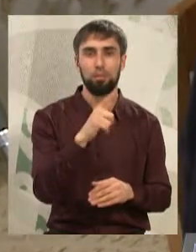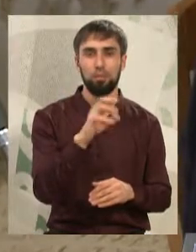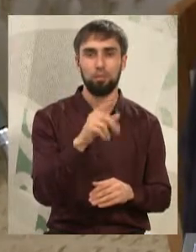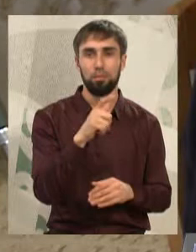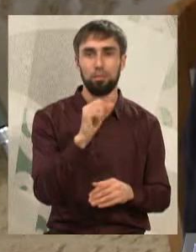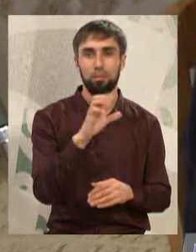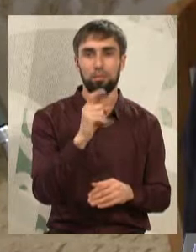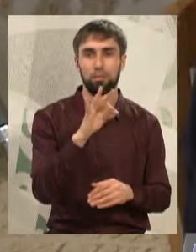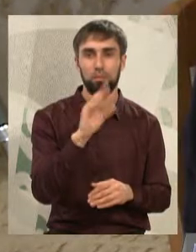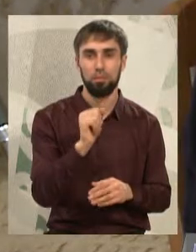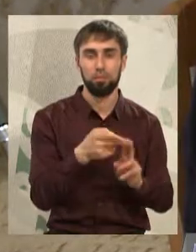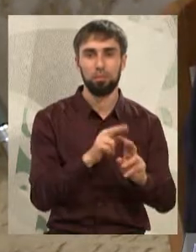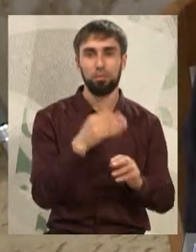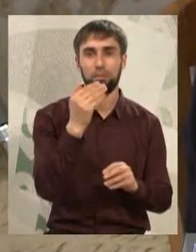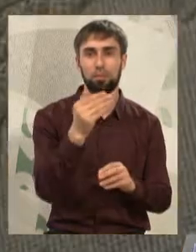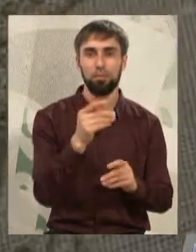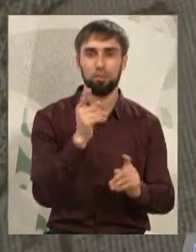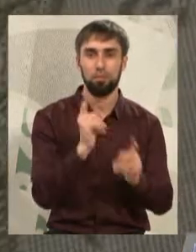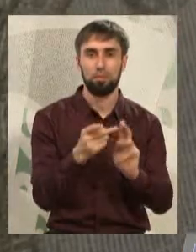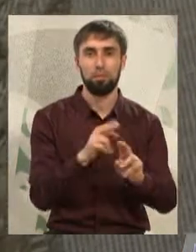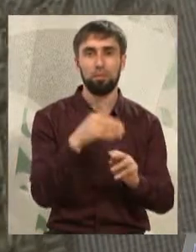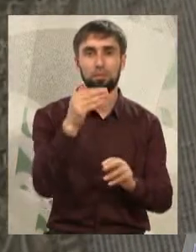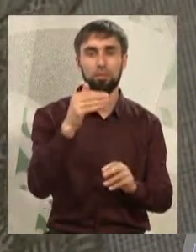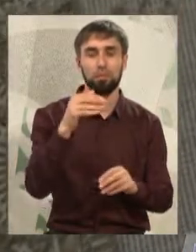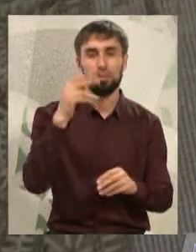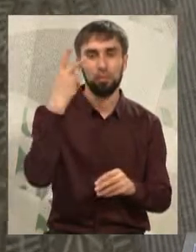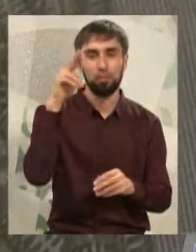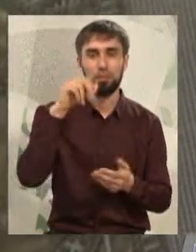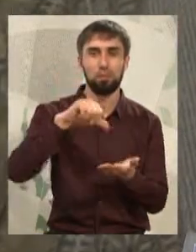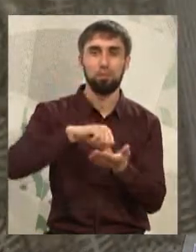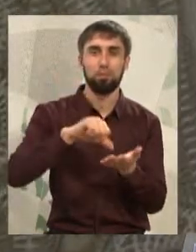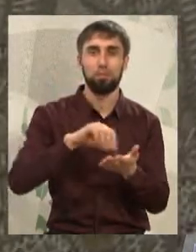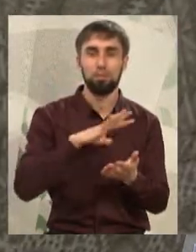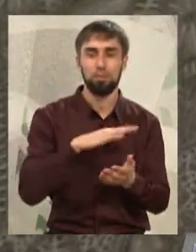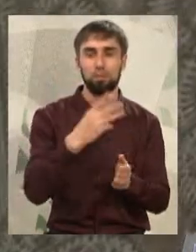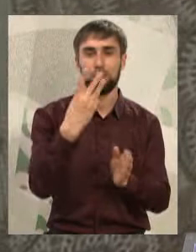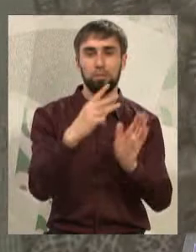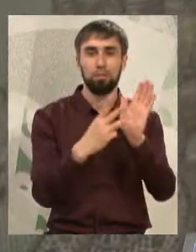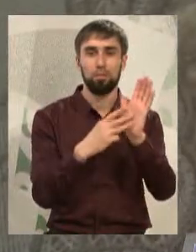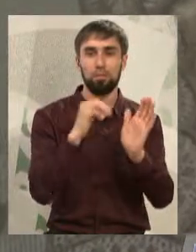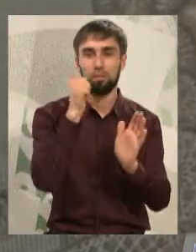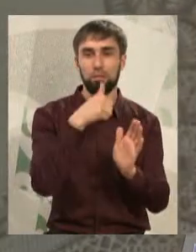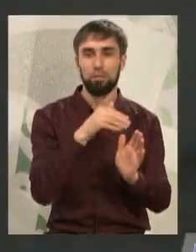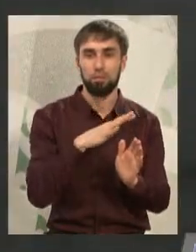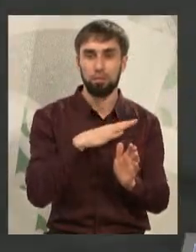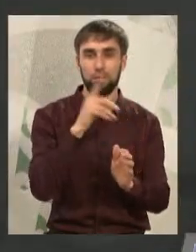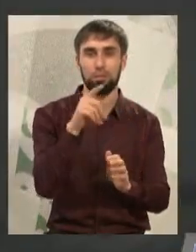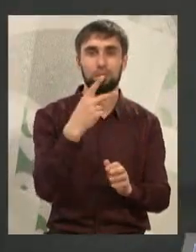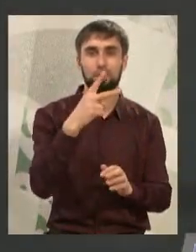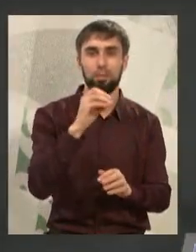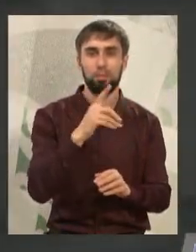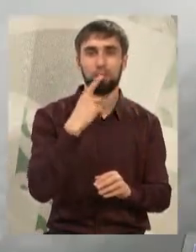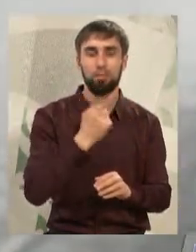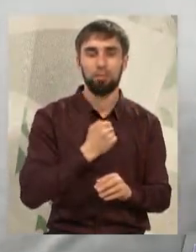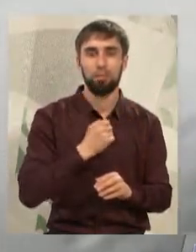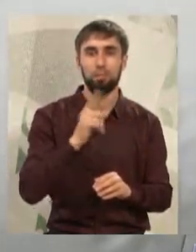это настоящая реликвия. Боевой путь их дяди Якуба Егеевича начался еще в 1938 году, когда его, 20-летнего юношу, призвали